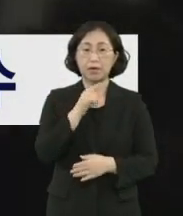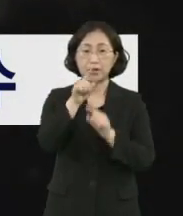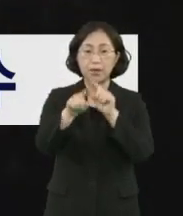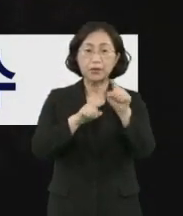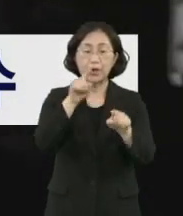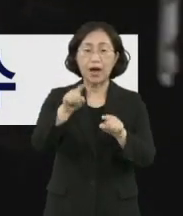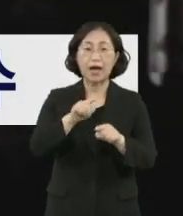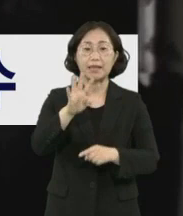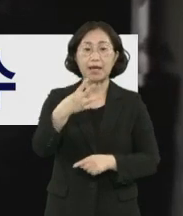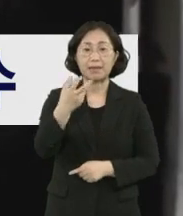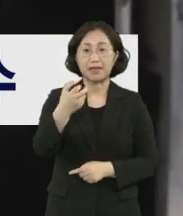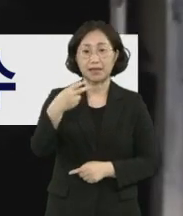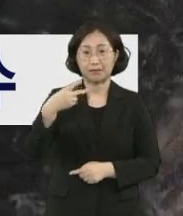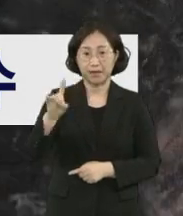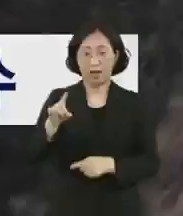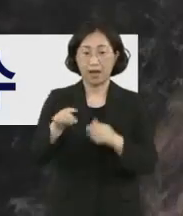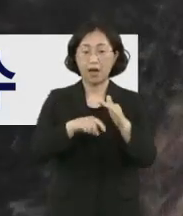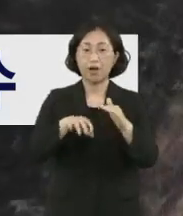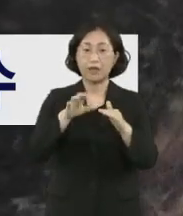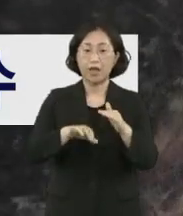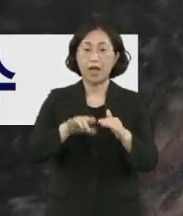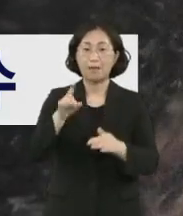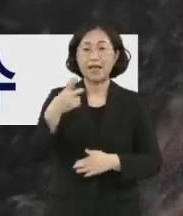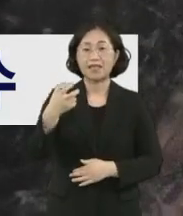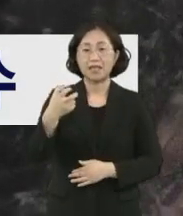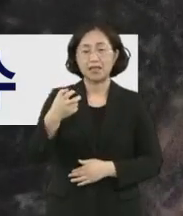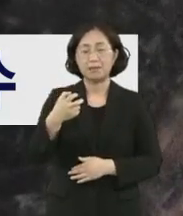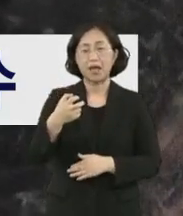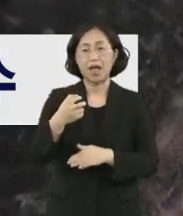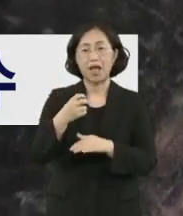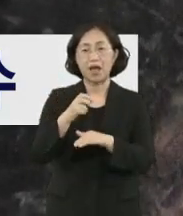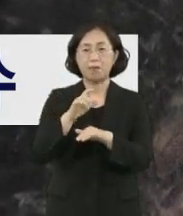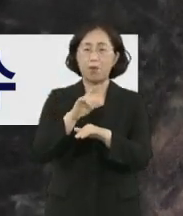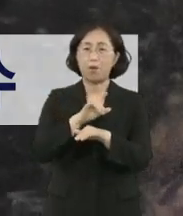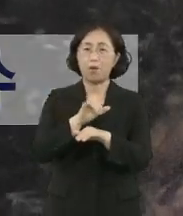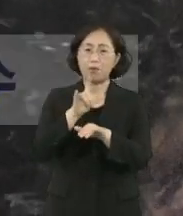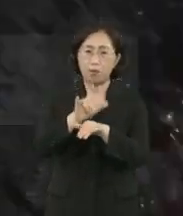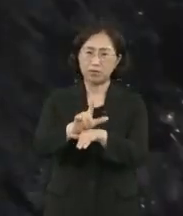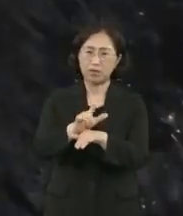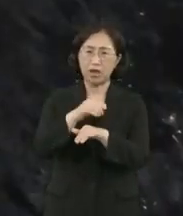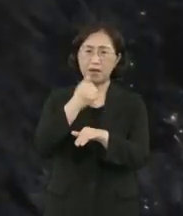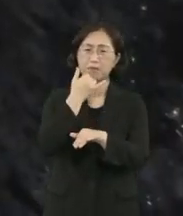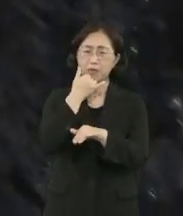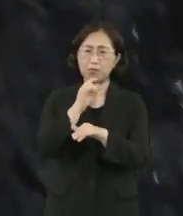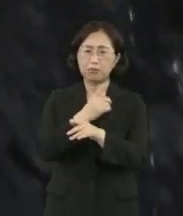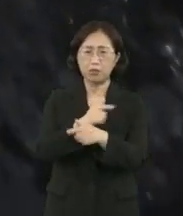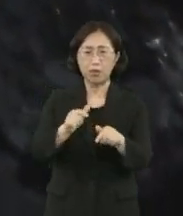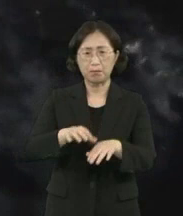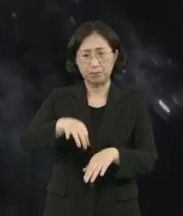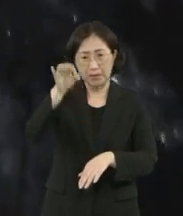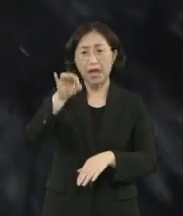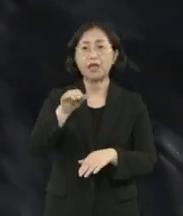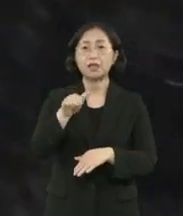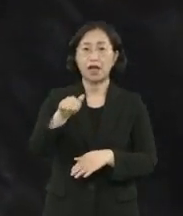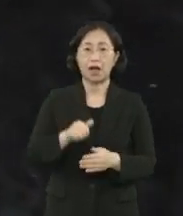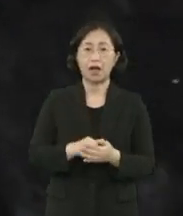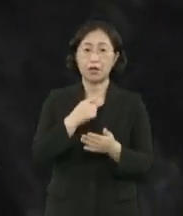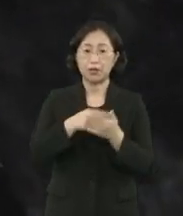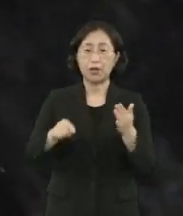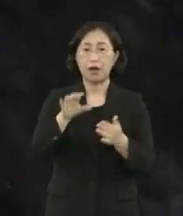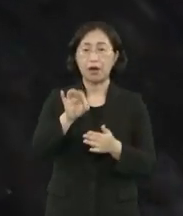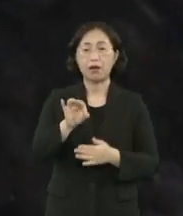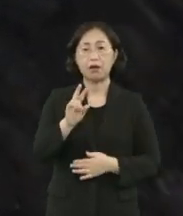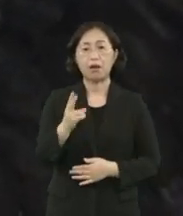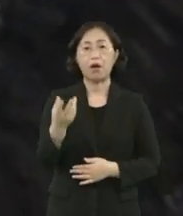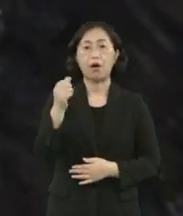차량 470대 가운데 170여 대가 외제차로 알려졌습니다. 손해액이 100억 원을 훌쩍 넘을 것으로 예상되는